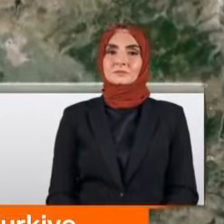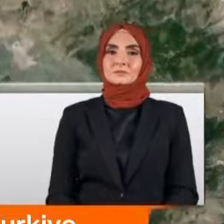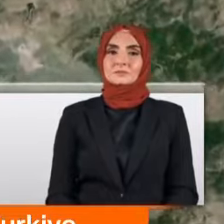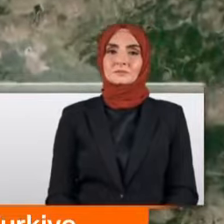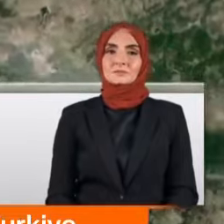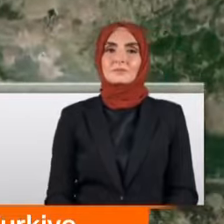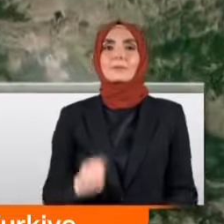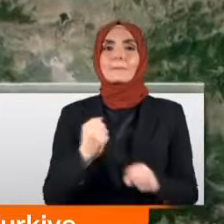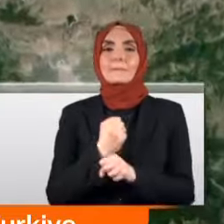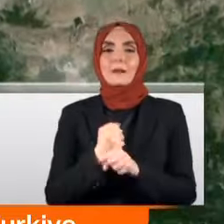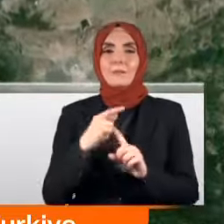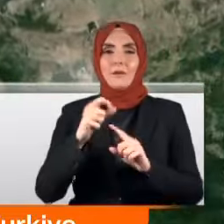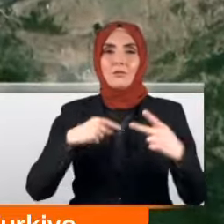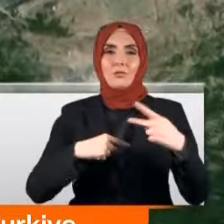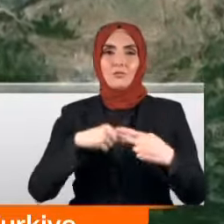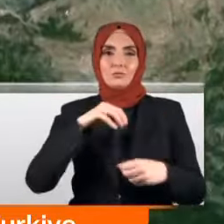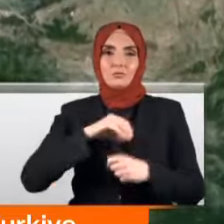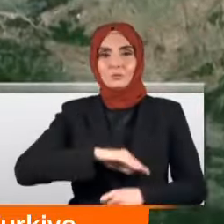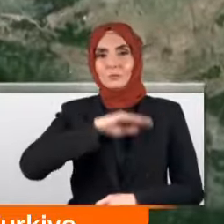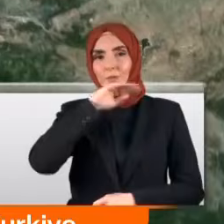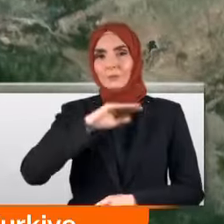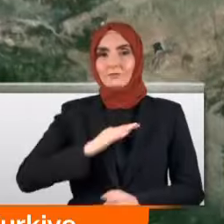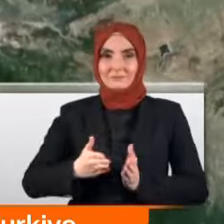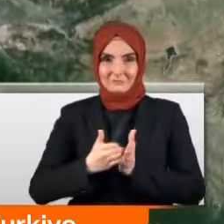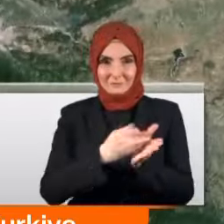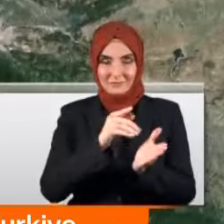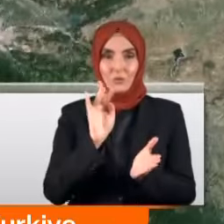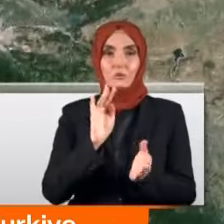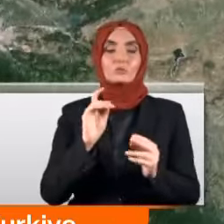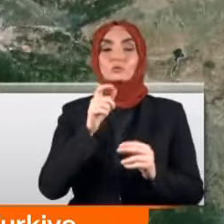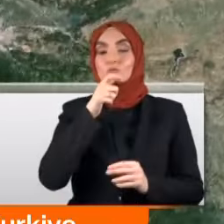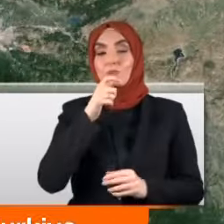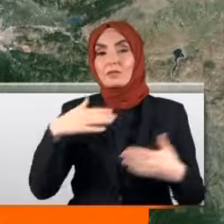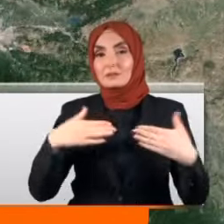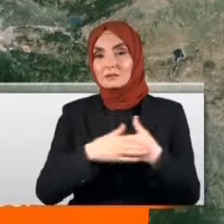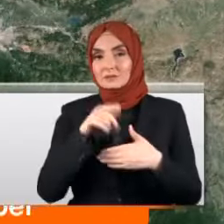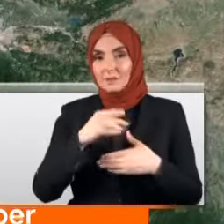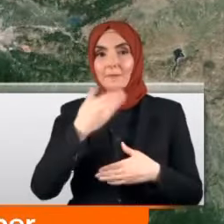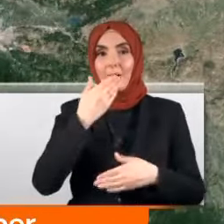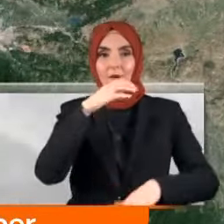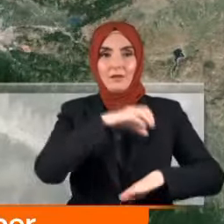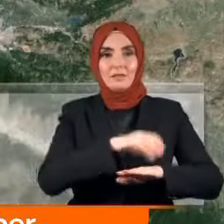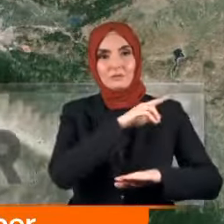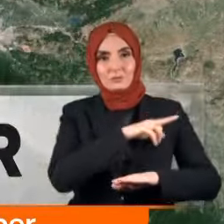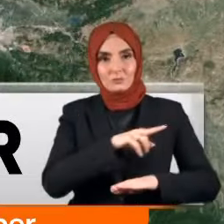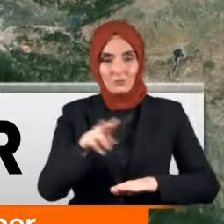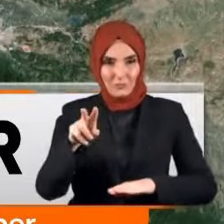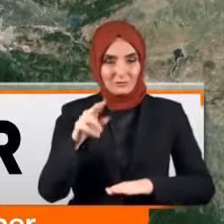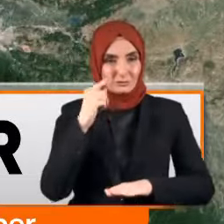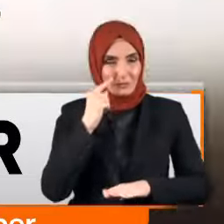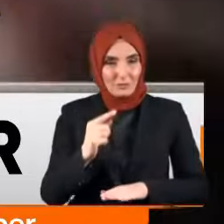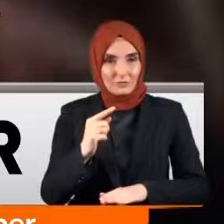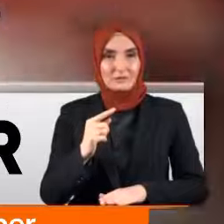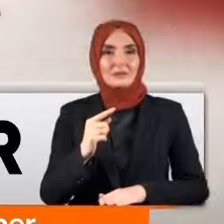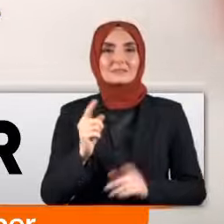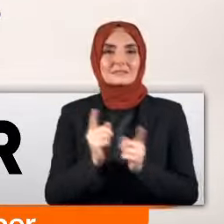Mermer tozu yüklü kargo gemisi 14 Şubat akşamı Marmara Adası'ndan Bursa'ya gitmek için yola çıkmış, çok geçmeden fırtınaya